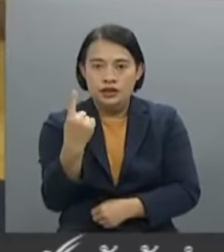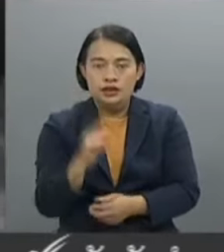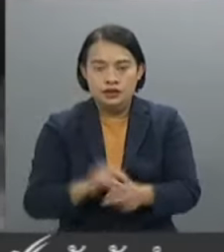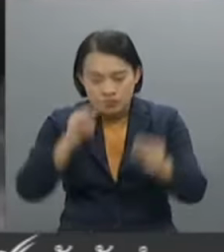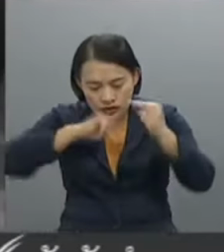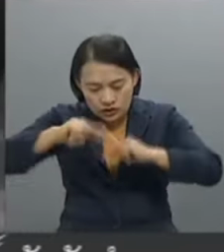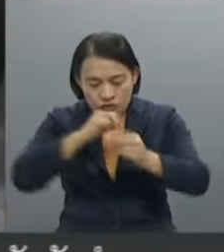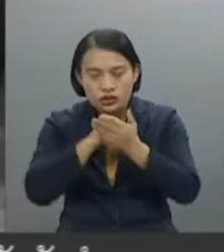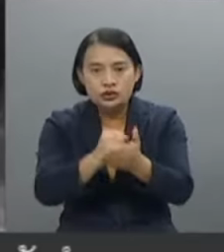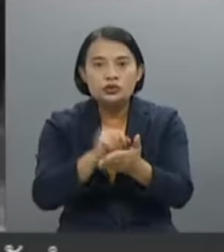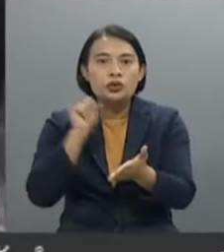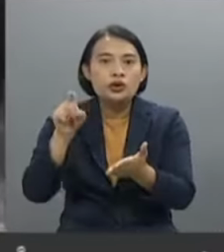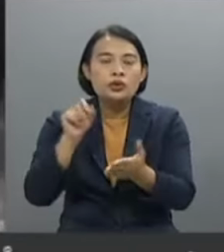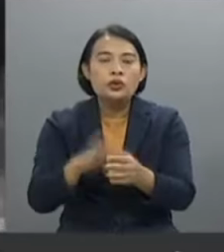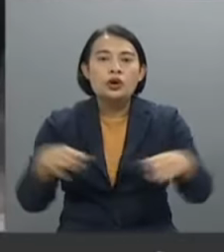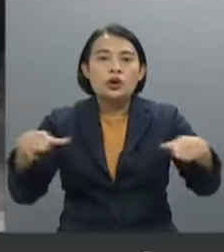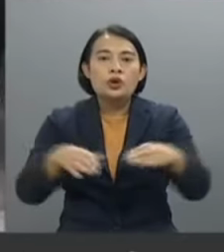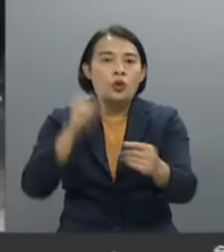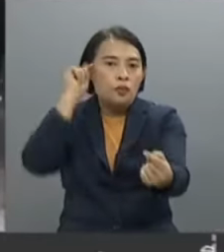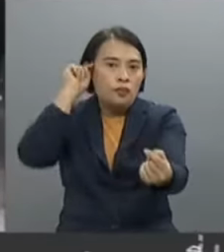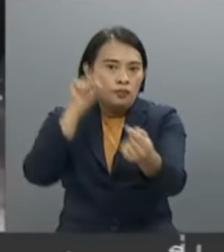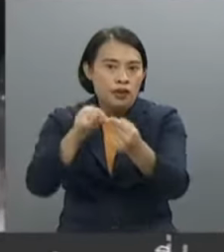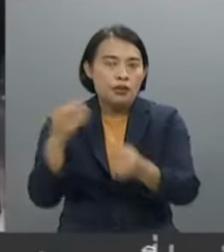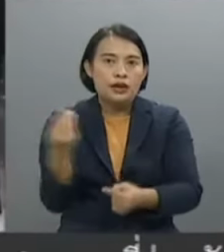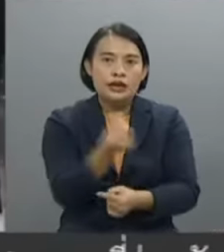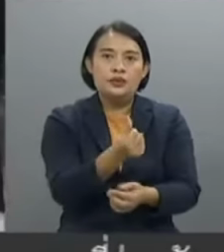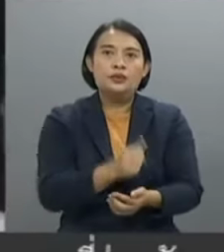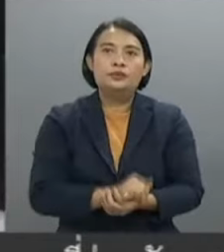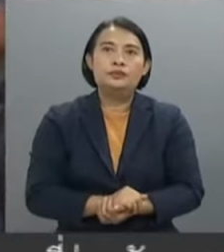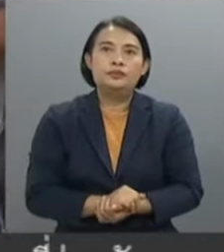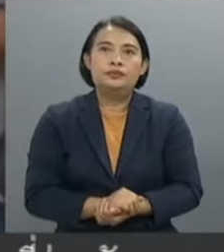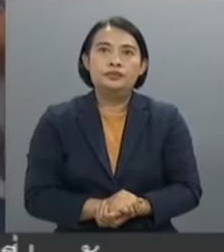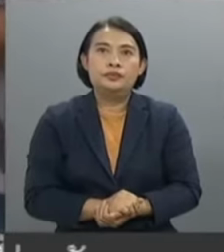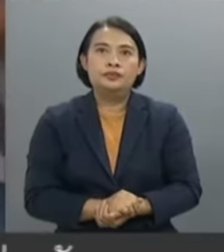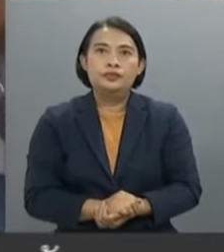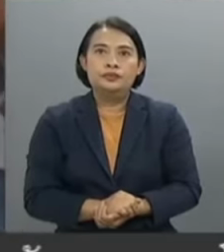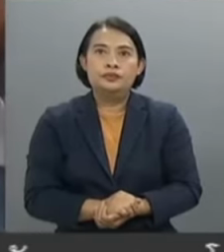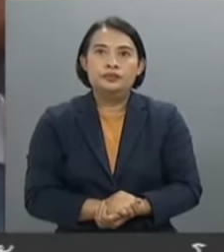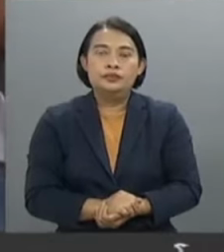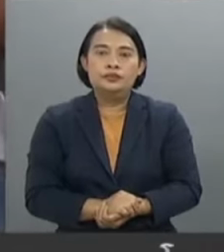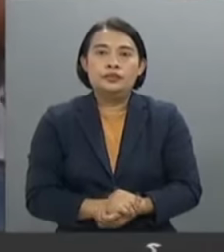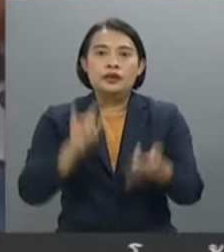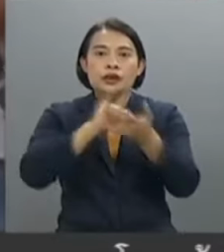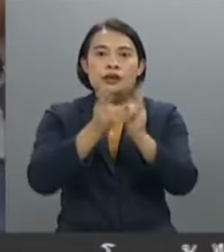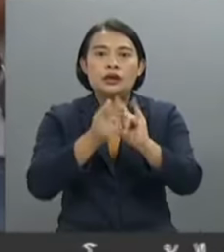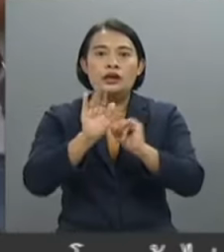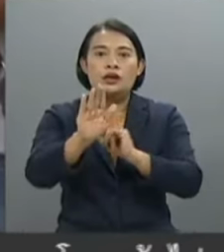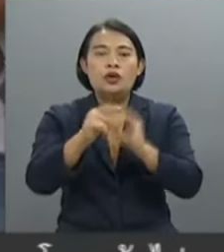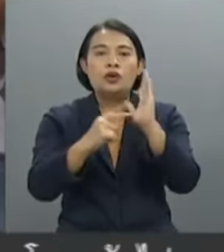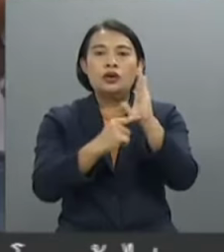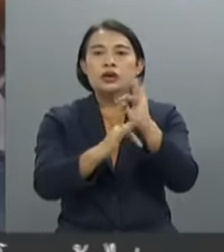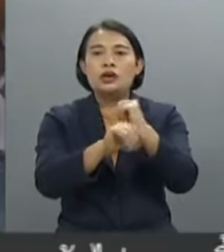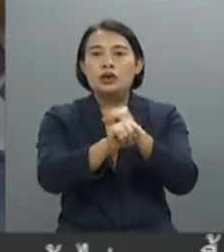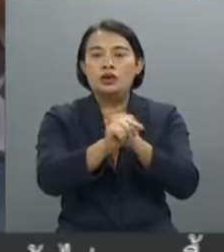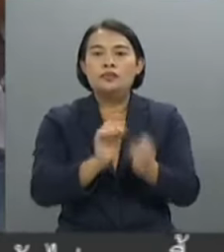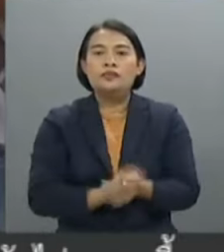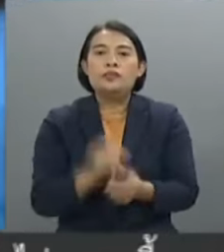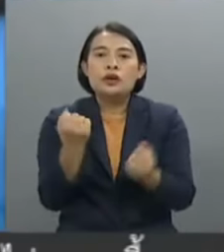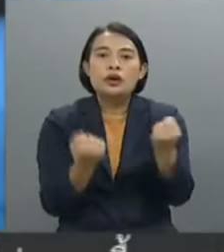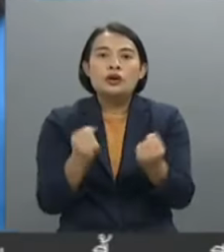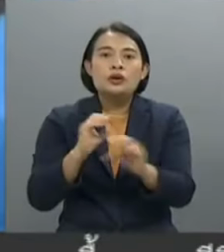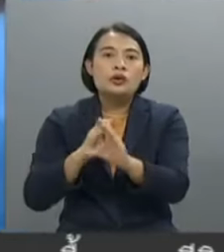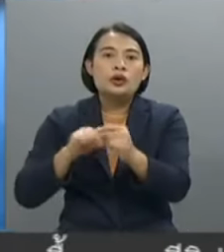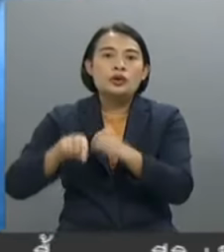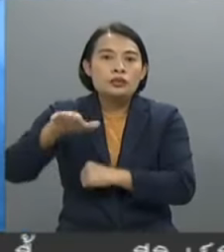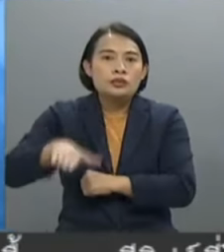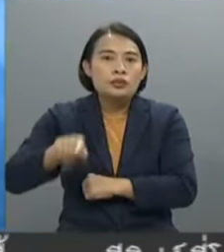ลุ่มเป้าหมายได้รวดเร็วมากขึ้นส่วนอีกแห่งนึงนะคะที่ห้างเซ็นทรัลระยองค่ะมีรถโมบายพระราชทานจากเดิมเมื่อวานนี้1คันวันนี้เพิ่ม